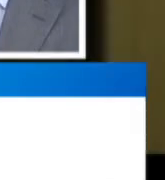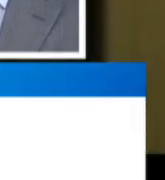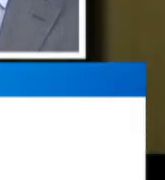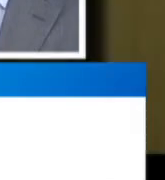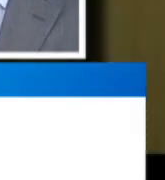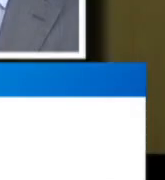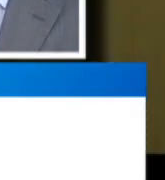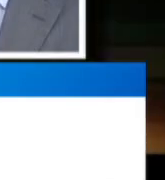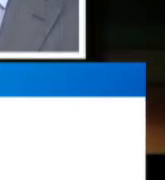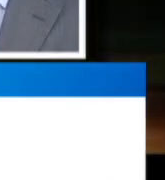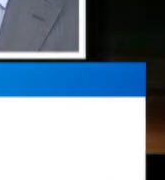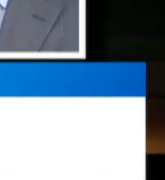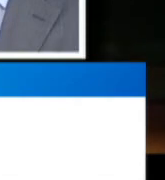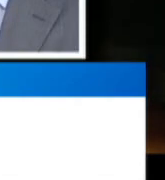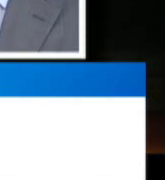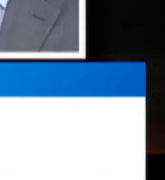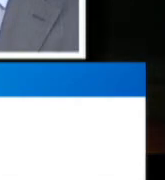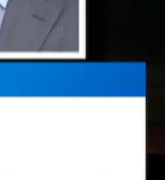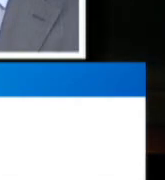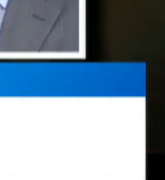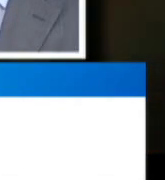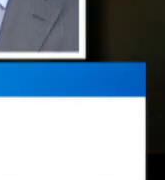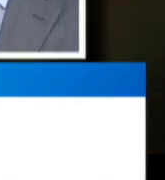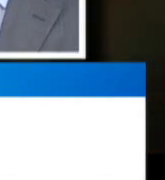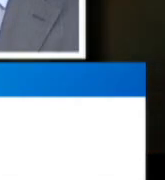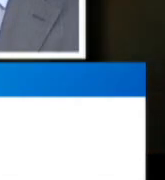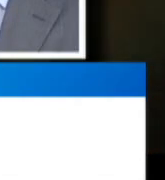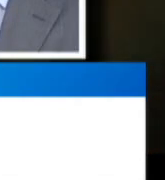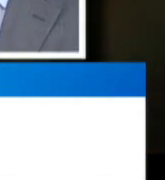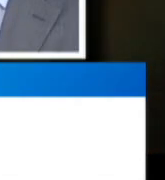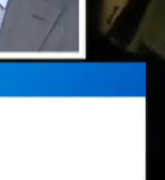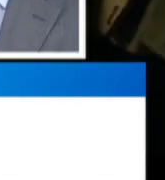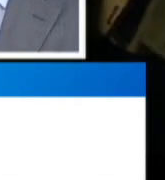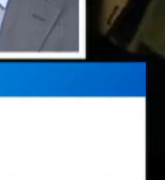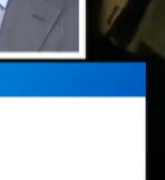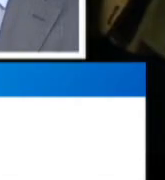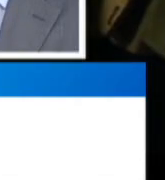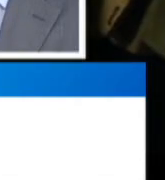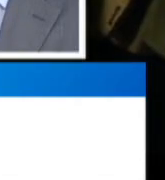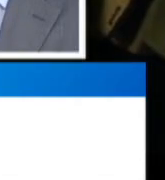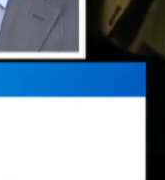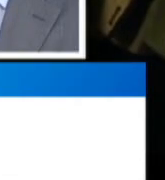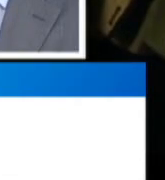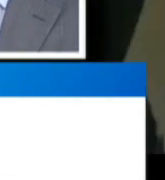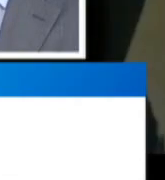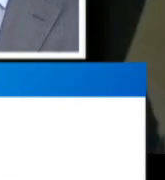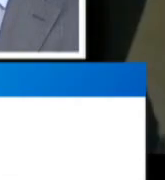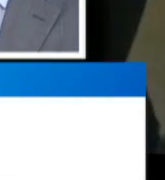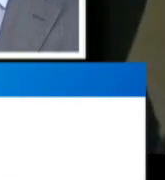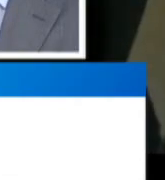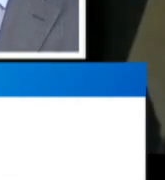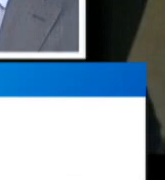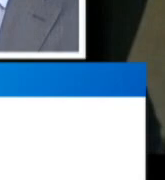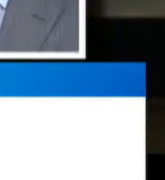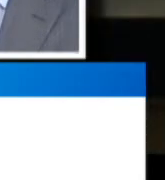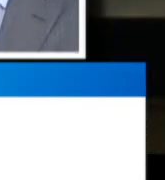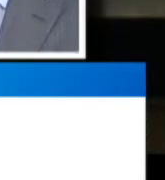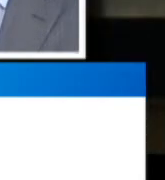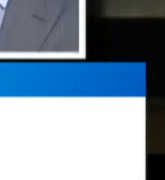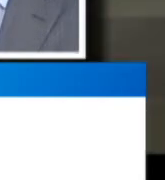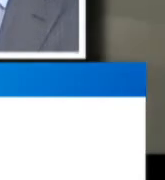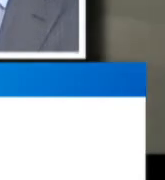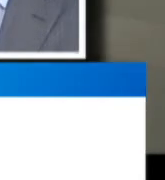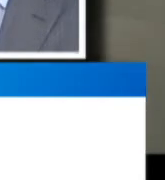op 를 감상하는 짓은 좀 과 피 속에 잠기게 되는 송강호 시에게 똑같이 털많은 시키는 것이 정의로운 것이냐